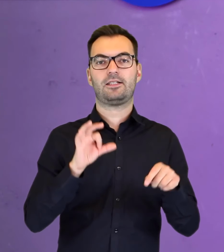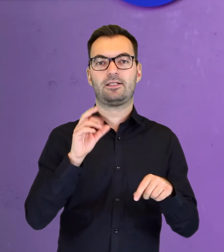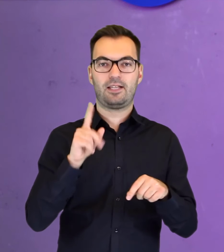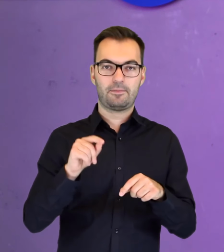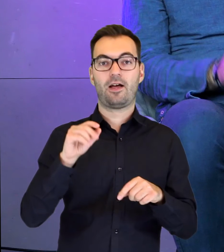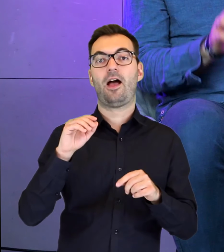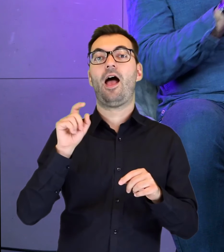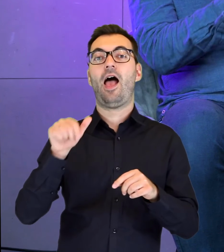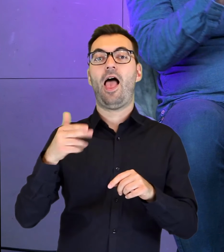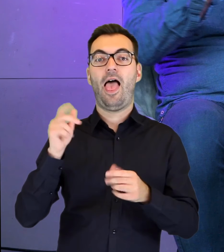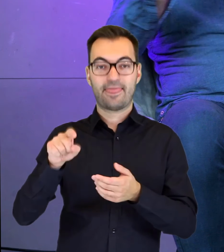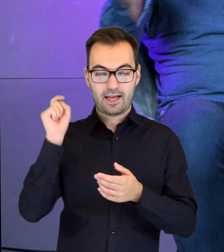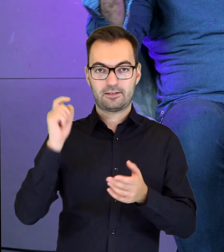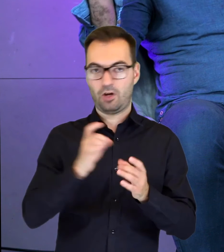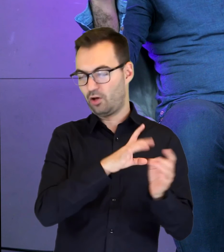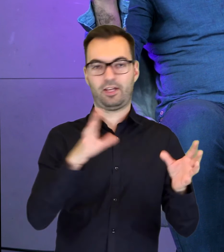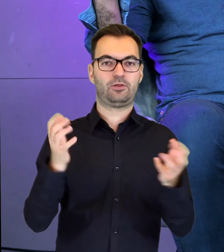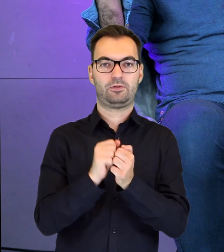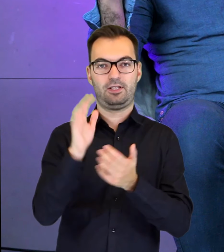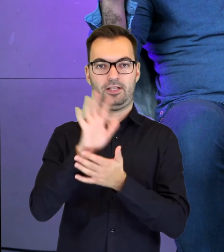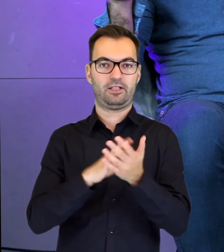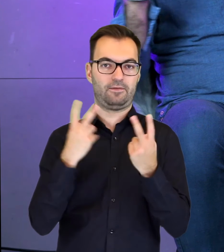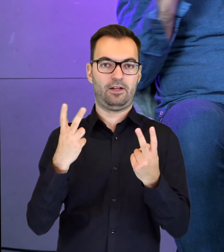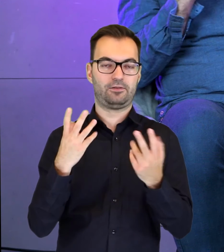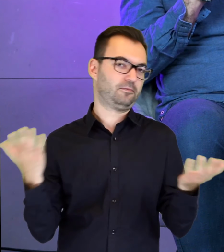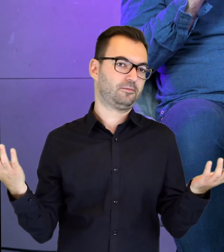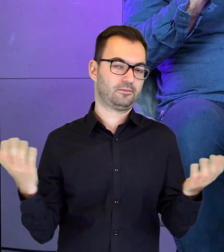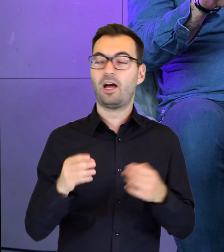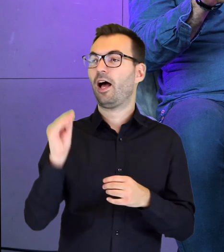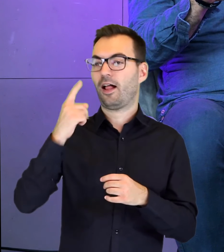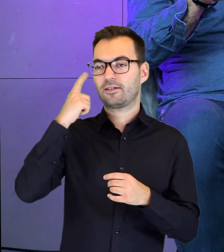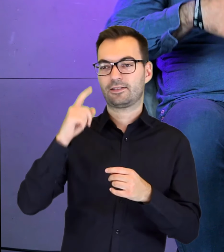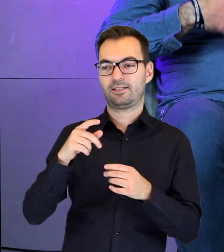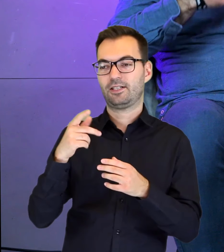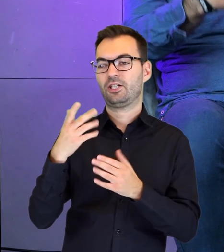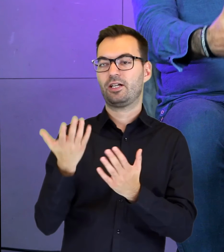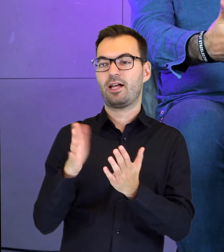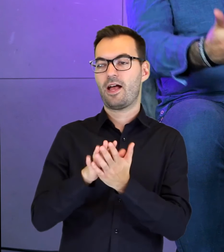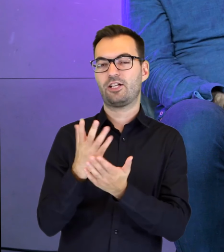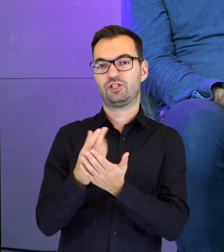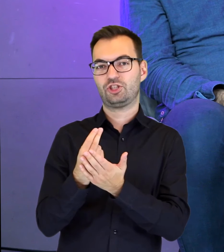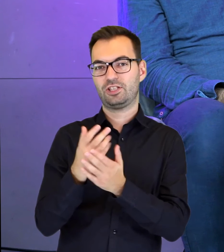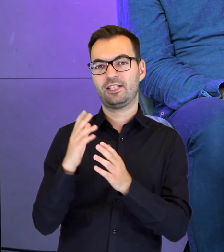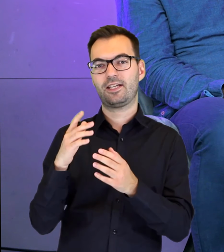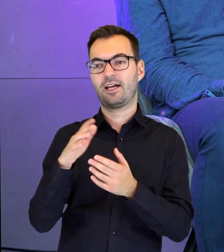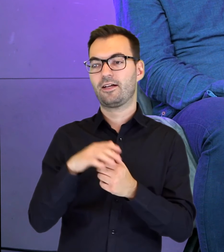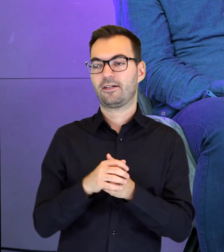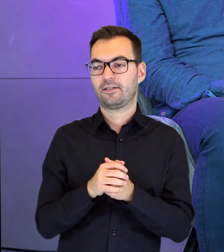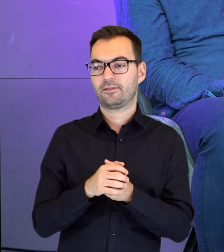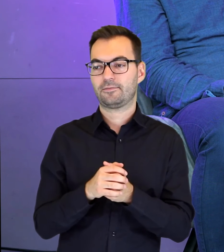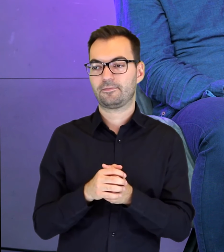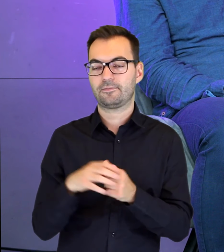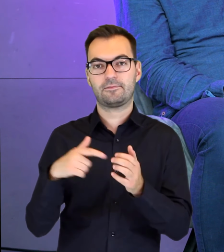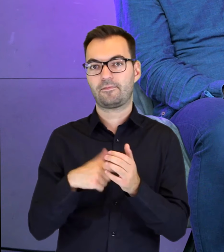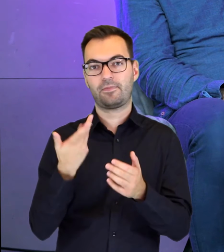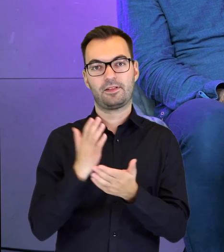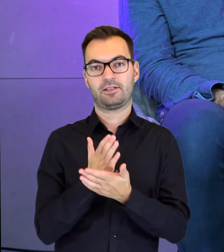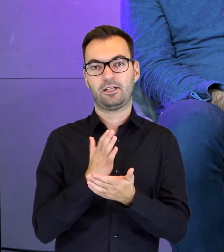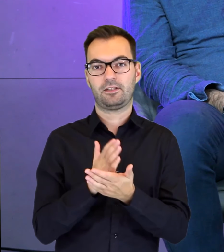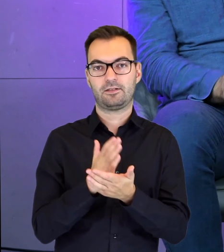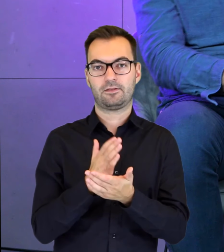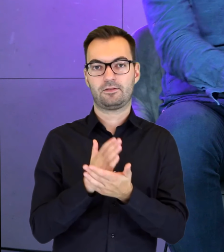i zamiast klikać trzydzieści rano ten paprykarz z ryb enter i od razu wyskakujesz do treści która cię to interesuje to